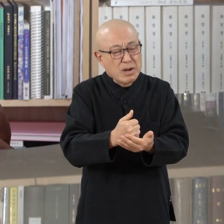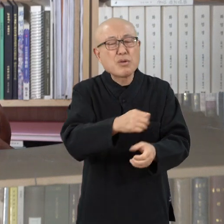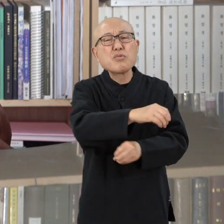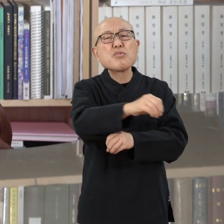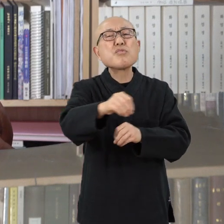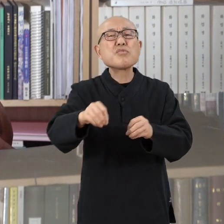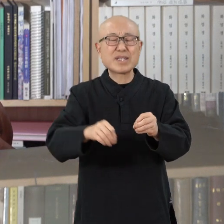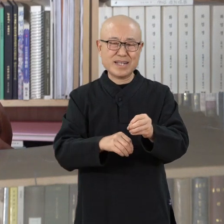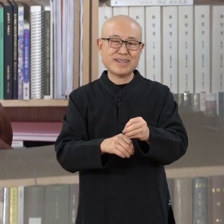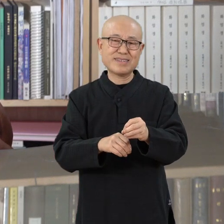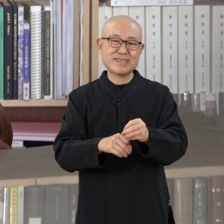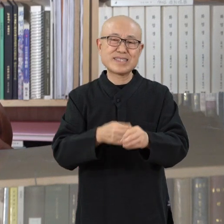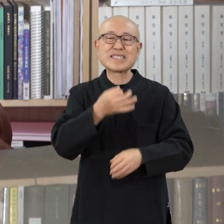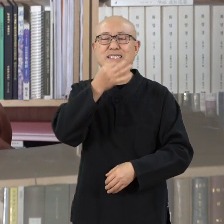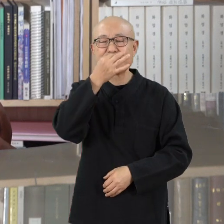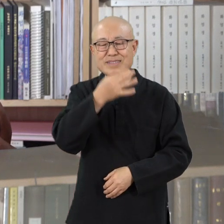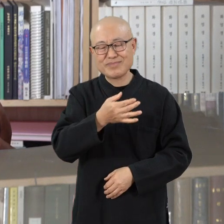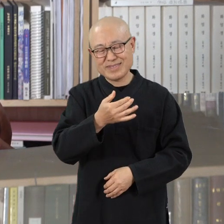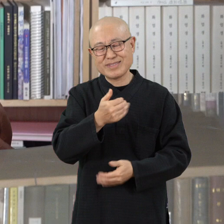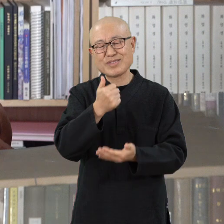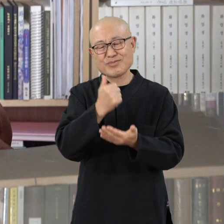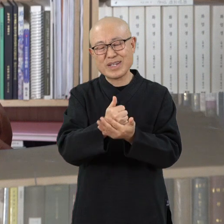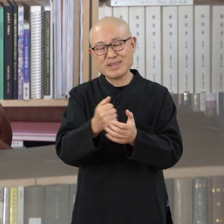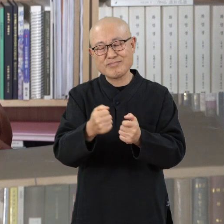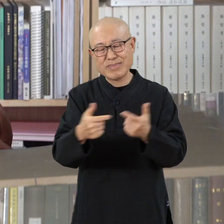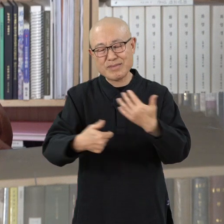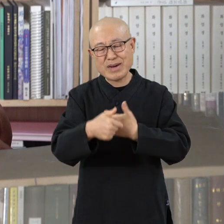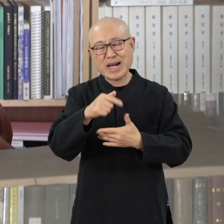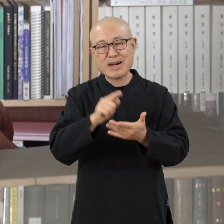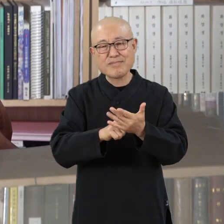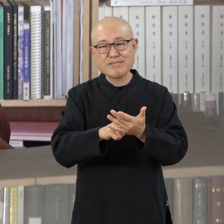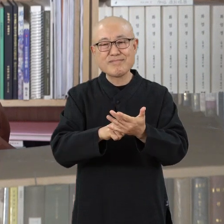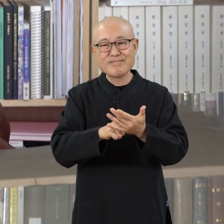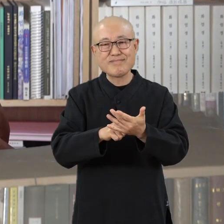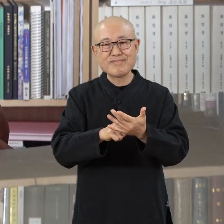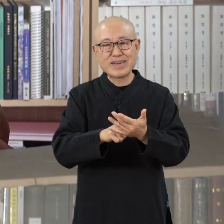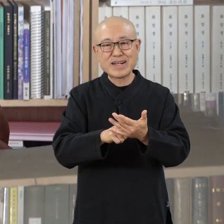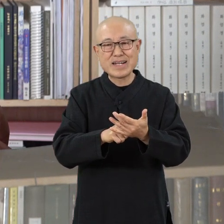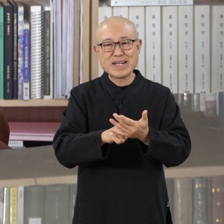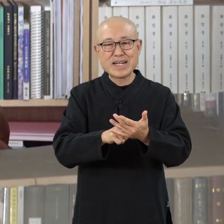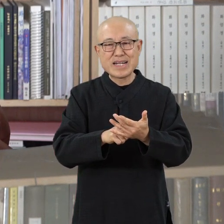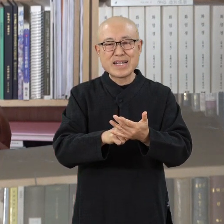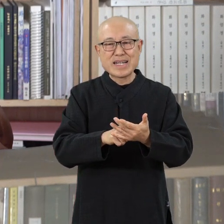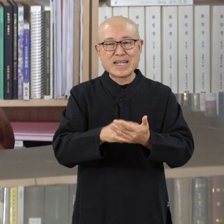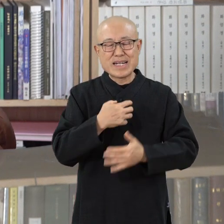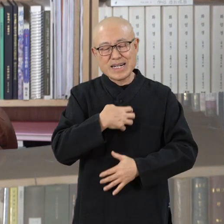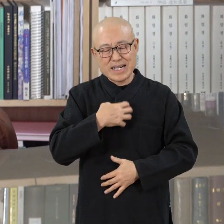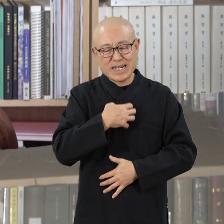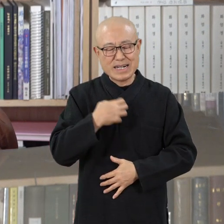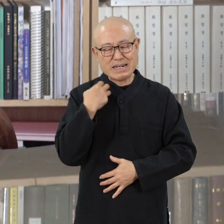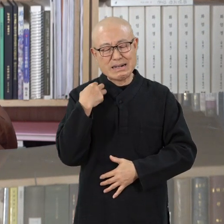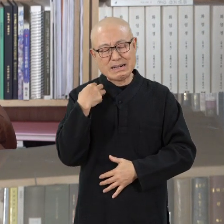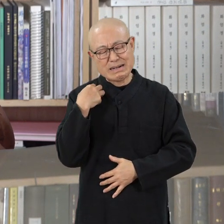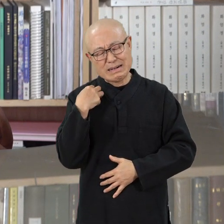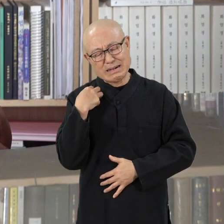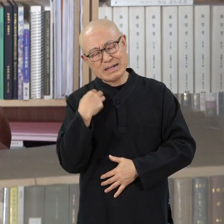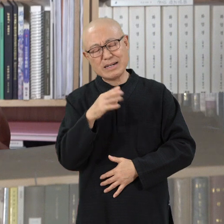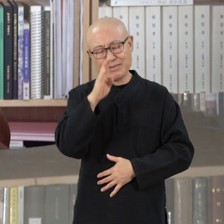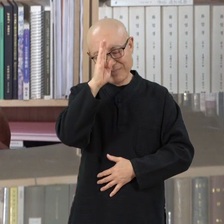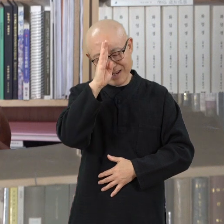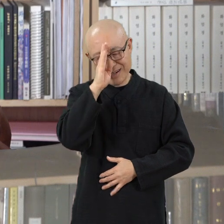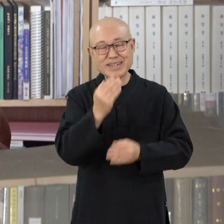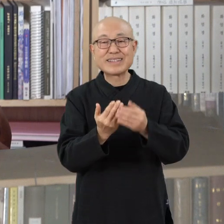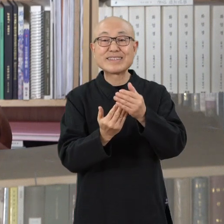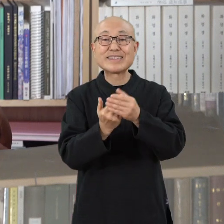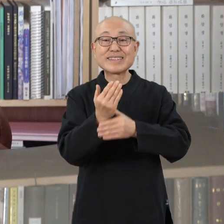이제 우리가 힘들어지고 마음이 굉장히 이제 허황해져서 몸도 병이 들고